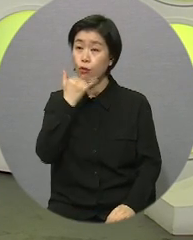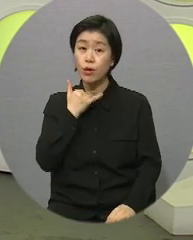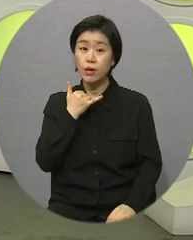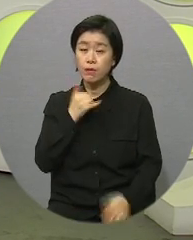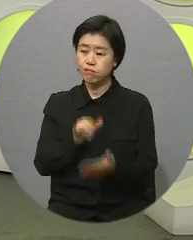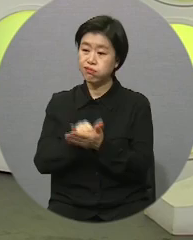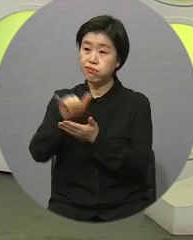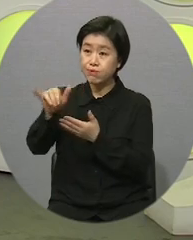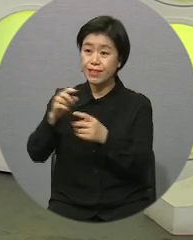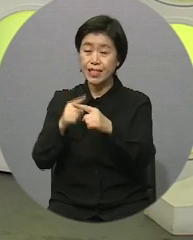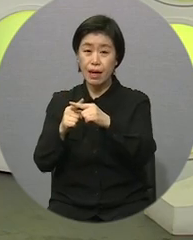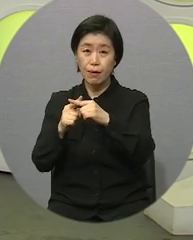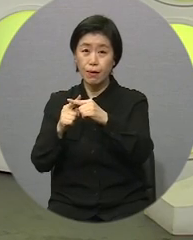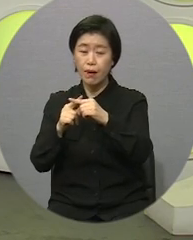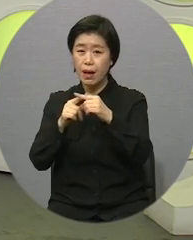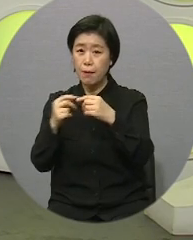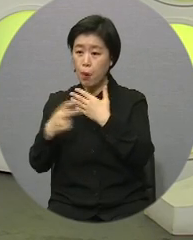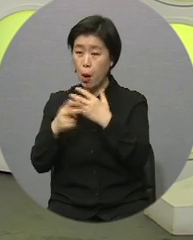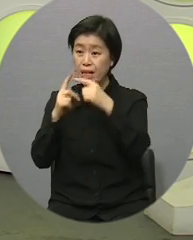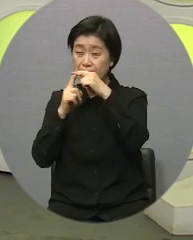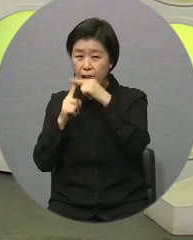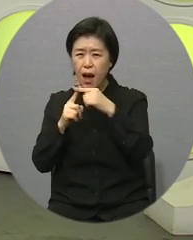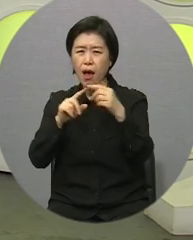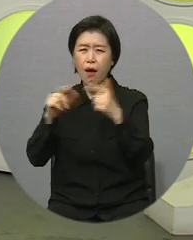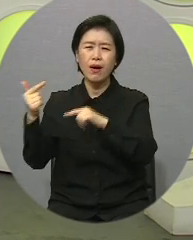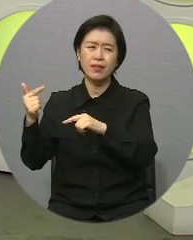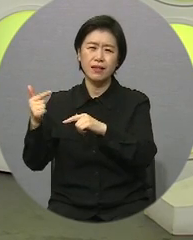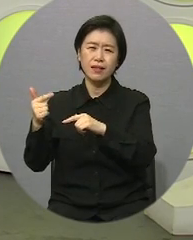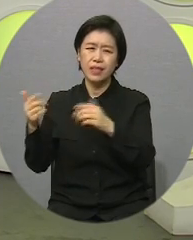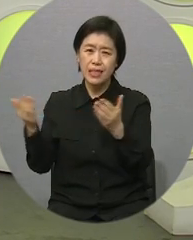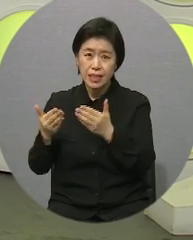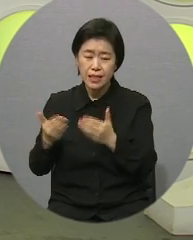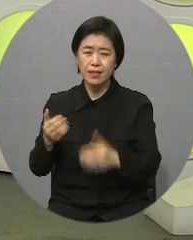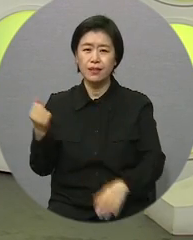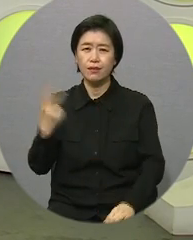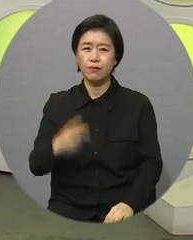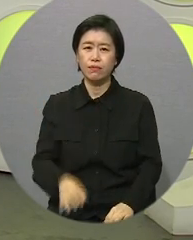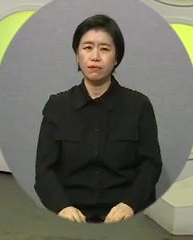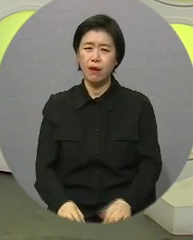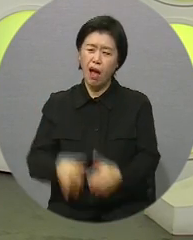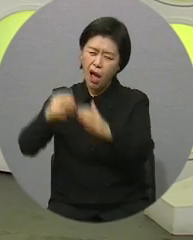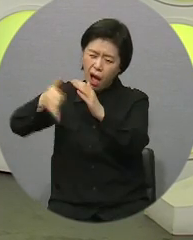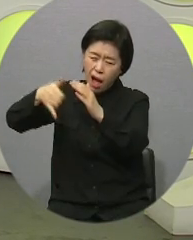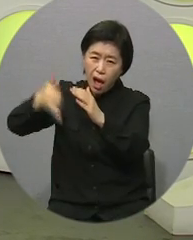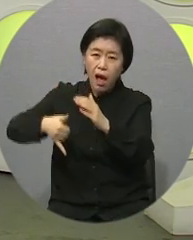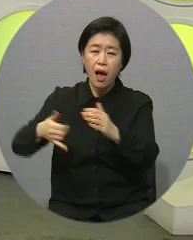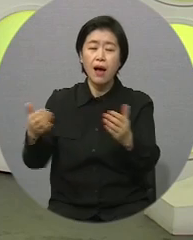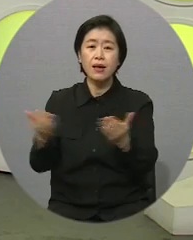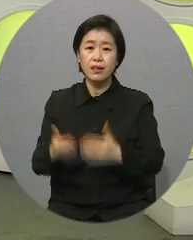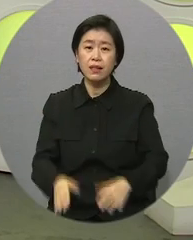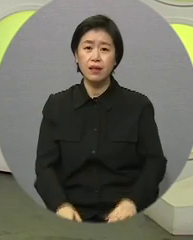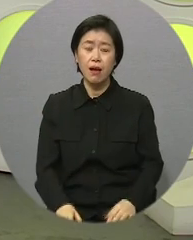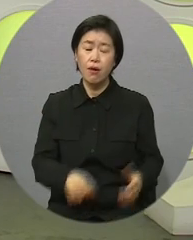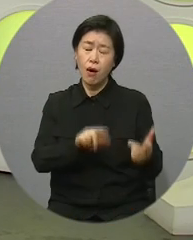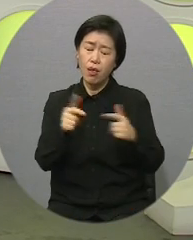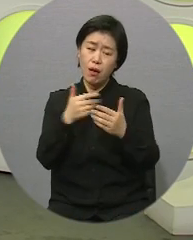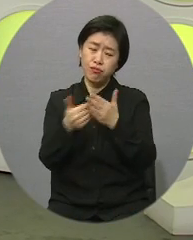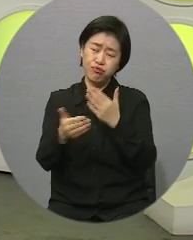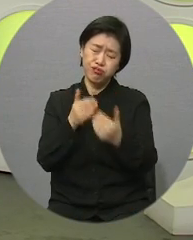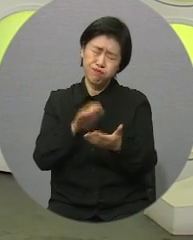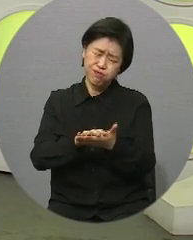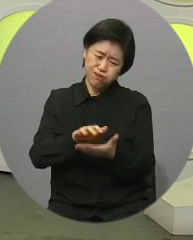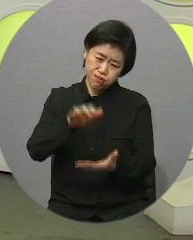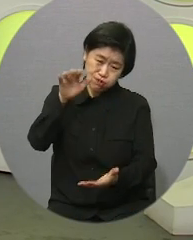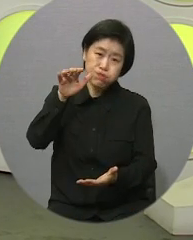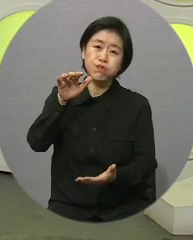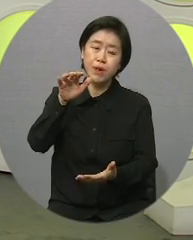독일 가서 11이 지하 1100m네 거기 들어가서 광부음 이런 거를 다